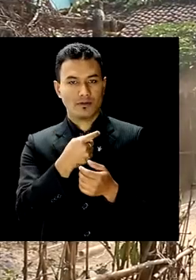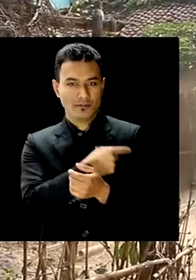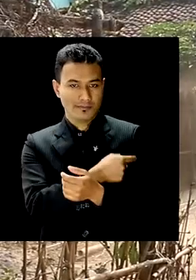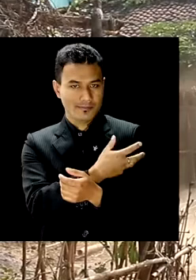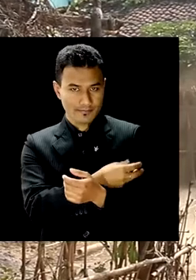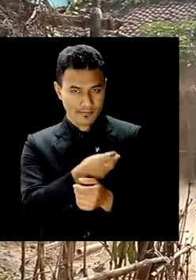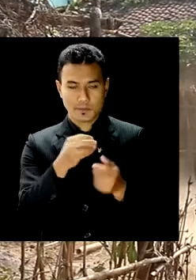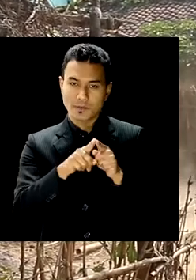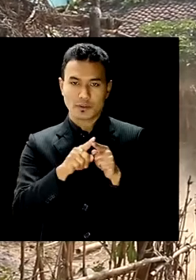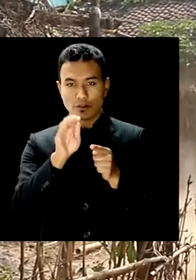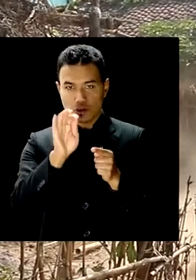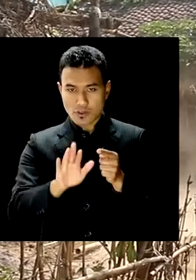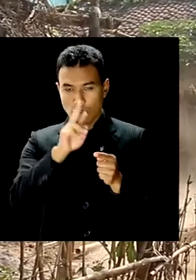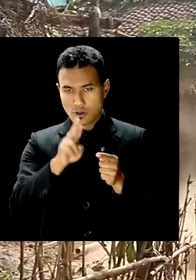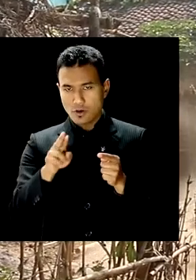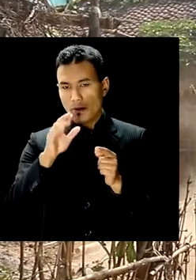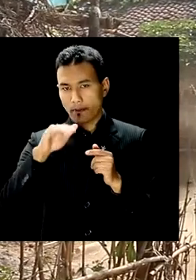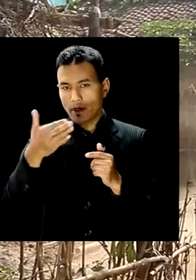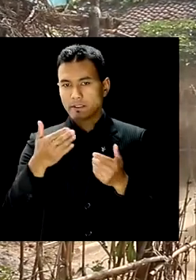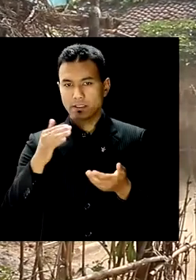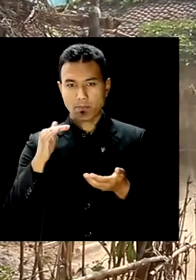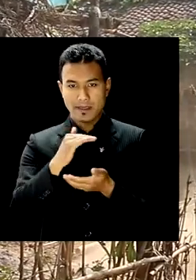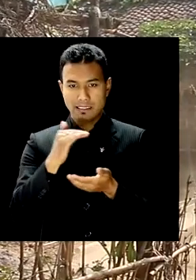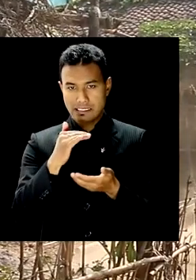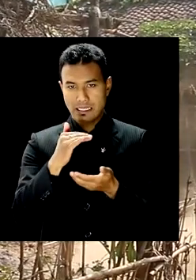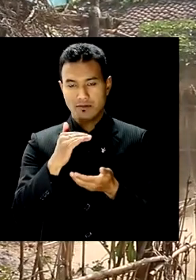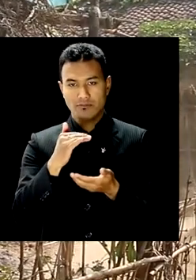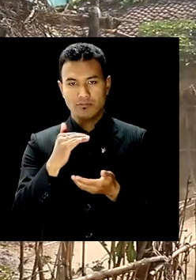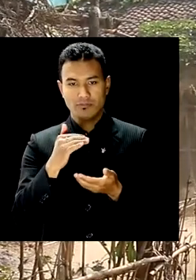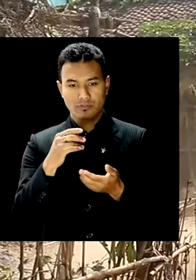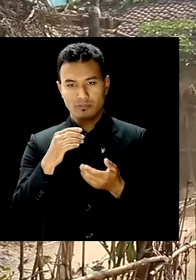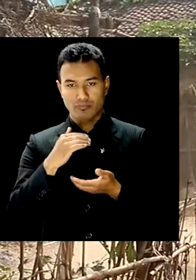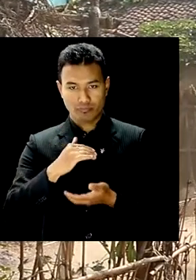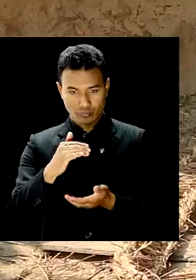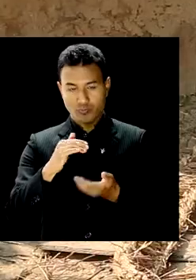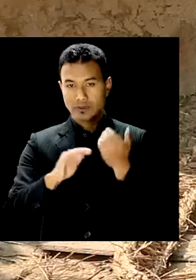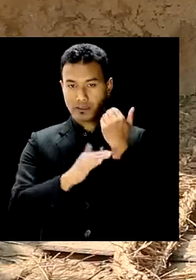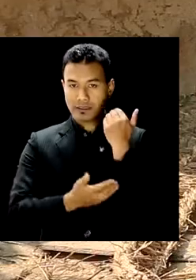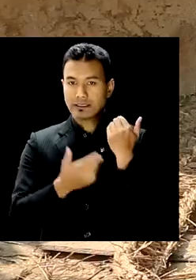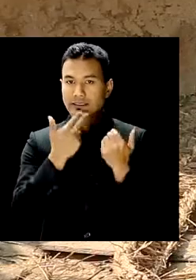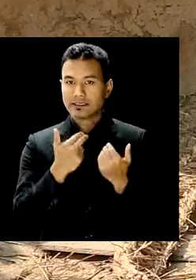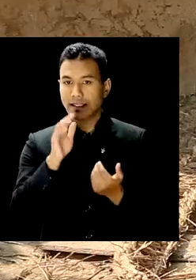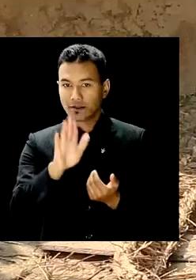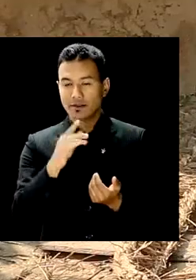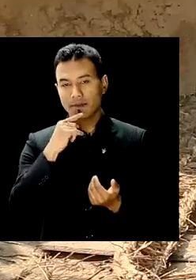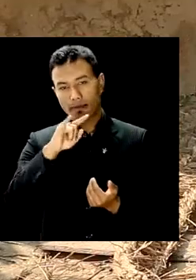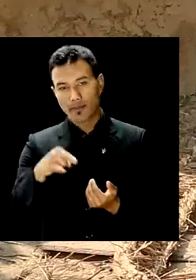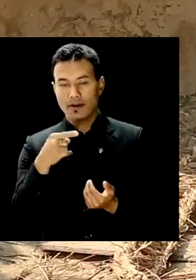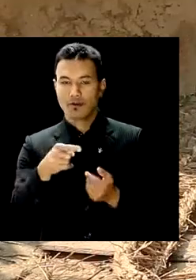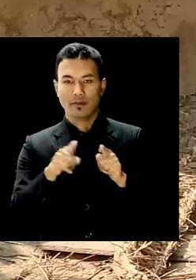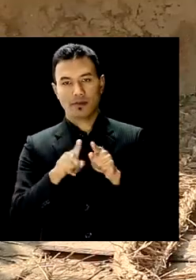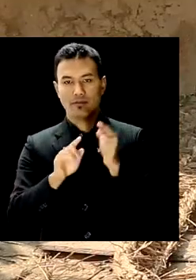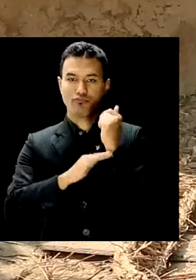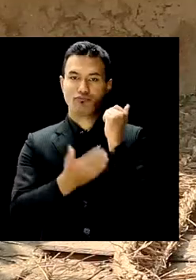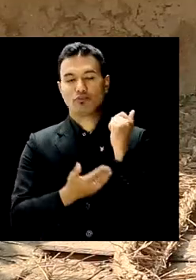निकाल्ने सुविधा पनि छ। पछि गएर यदि बच्चा लिएको म अवसर छ भने त्यो अर्को